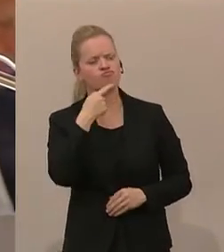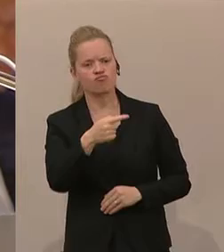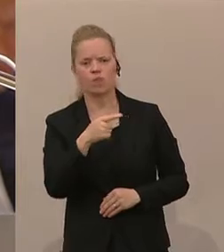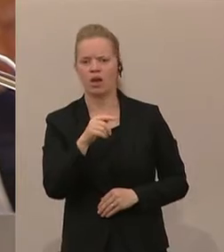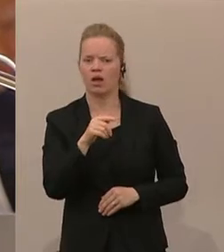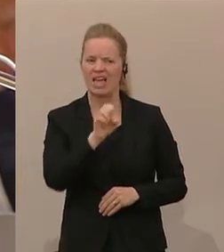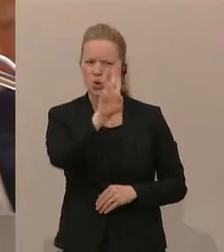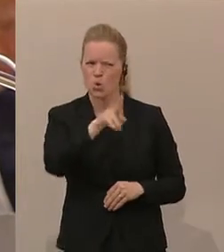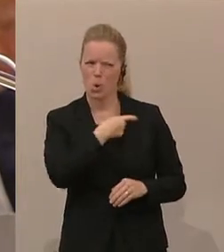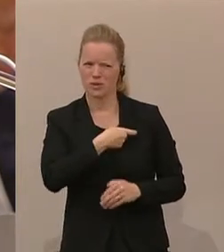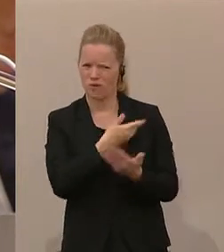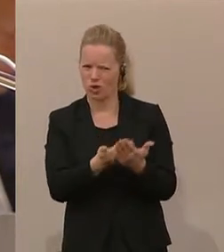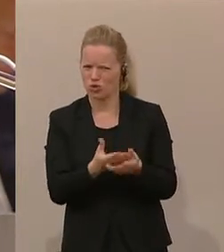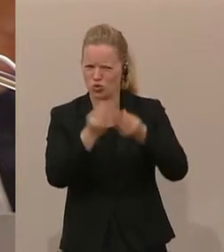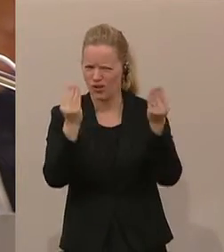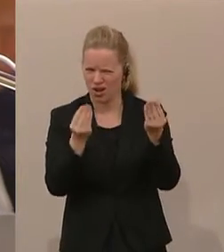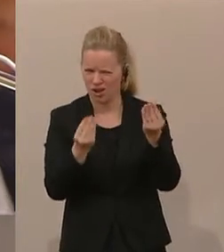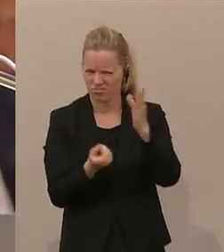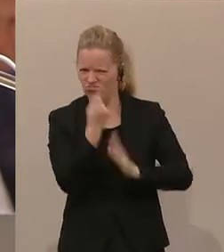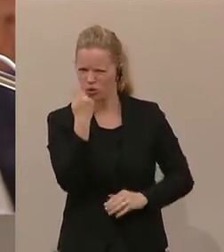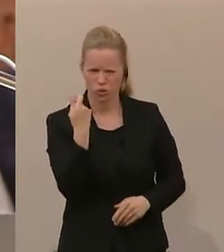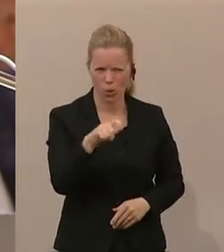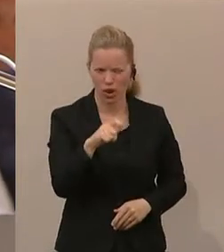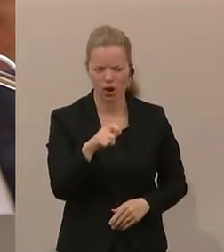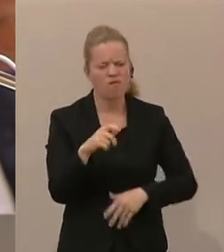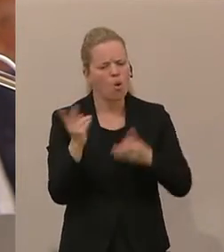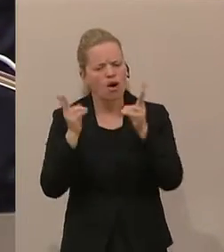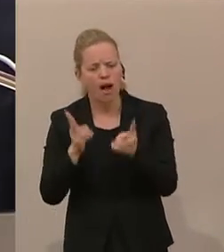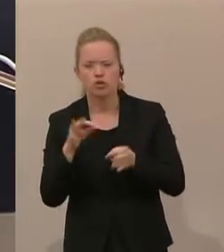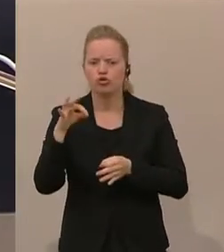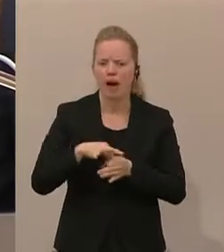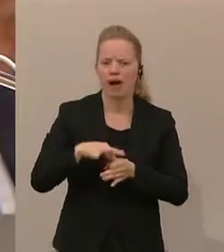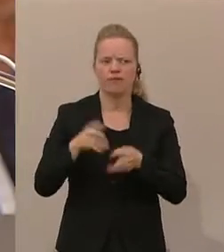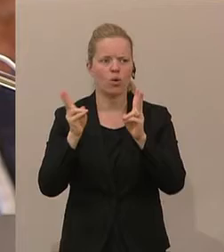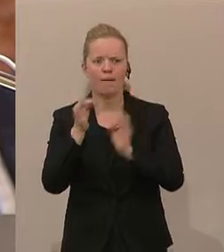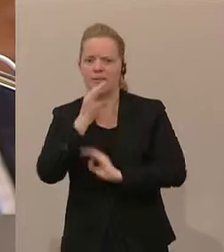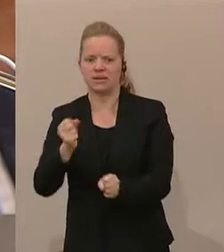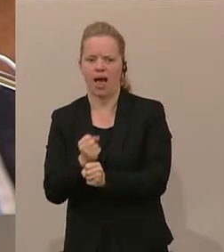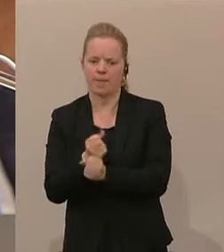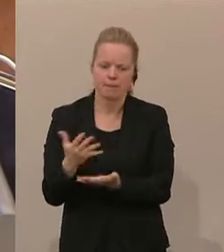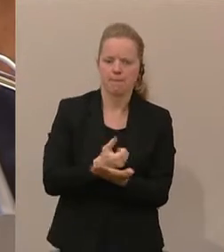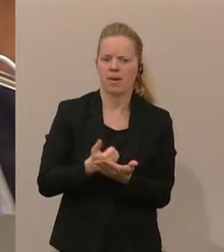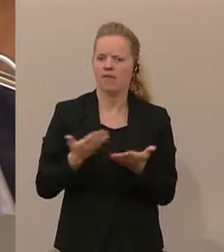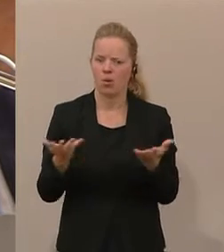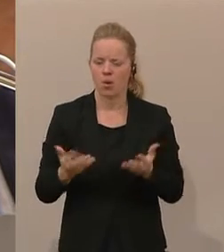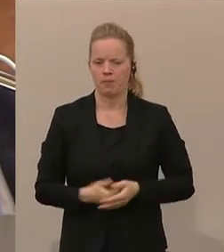zu hoch ausfällt. Wo hätten Sie mehr Potenzial für Einsparungen und Effizienzsteigerungen?